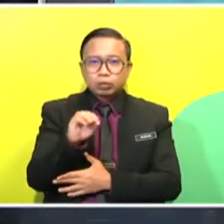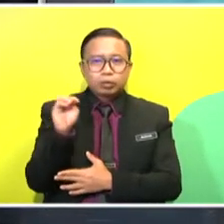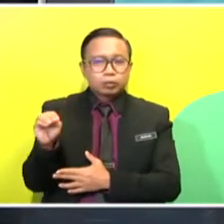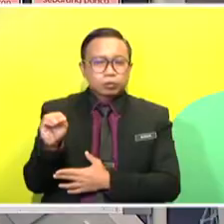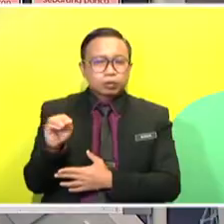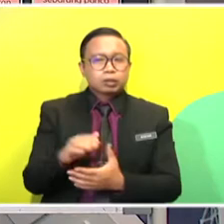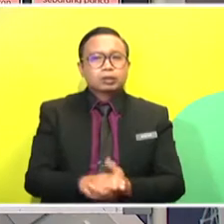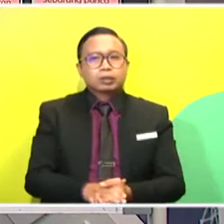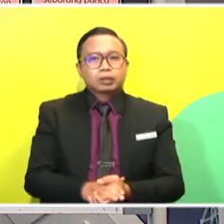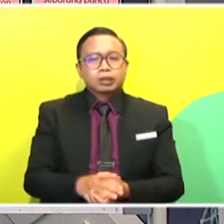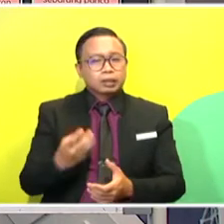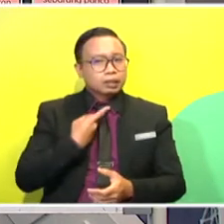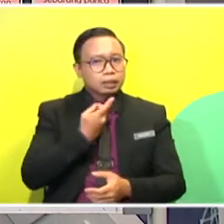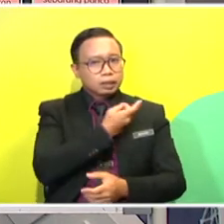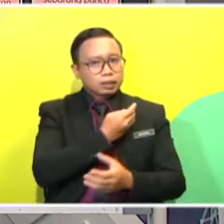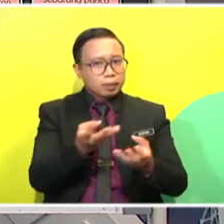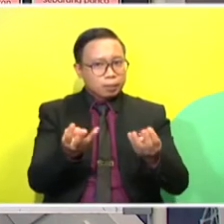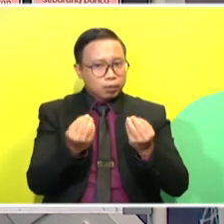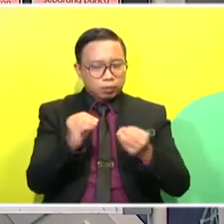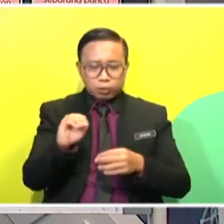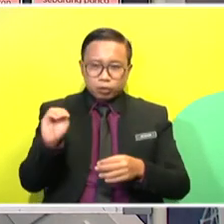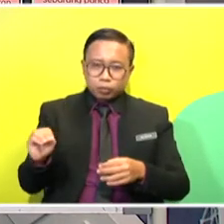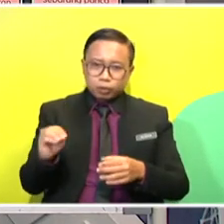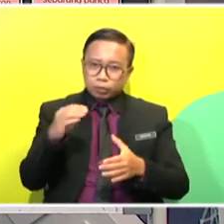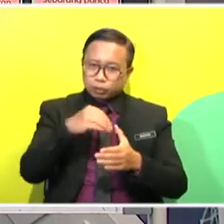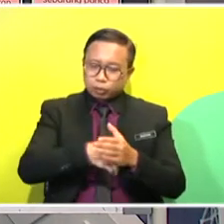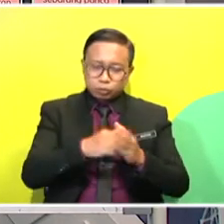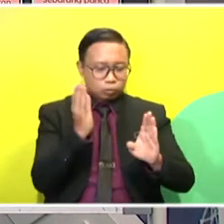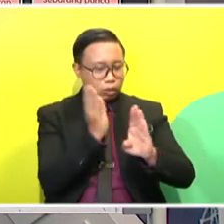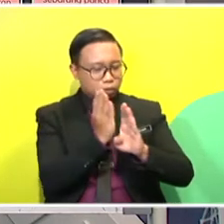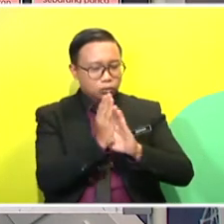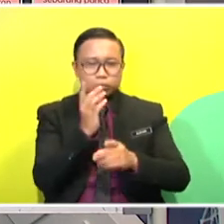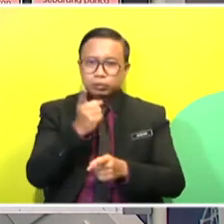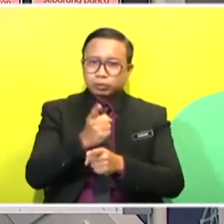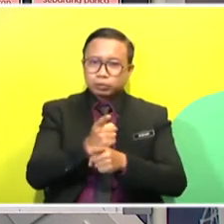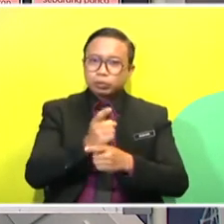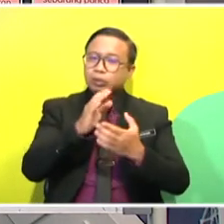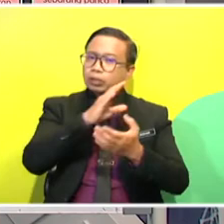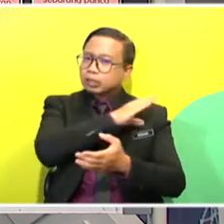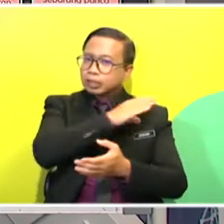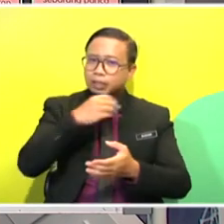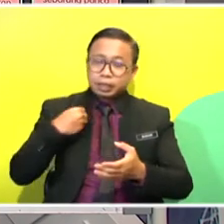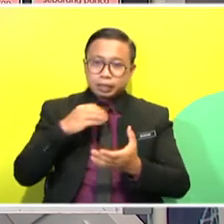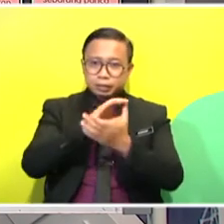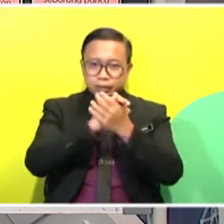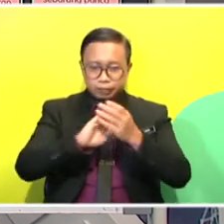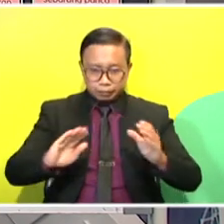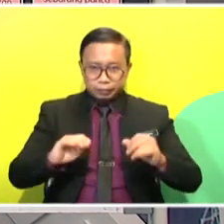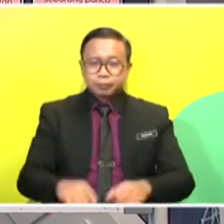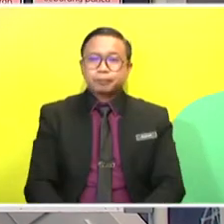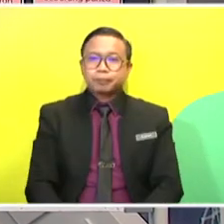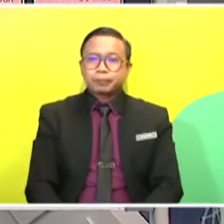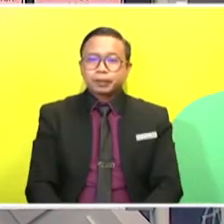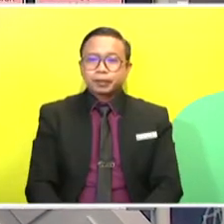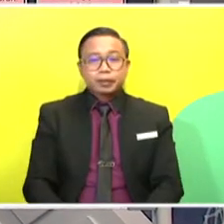direkodkan dan betul, kita nak pastikan semuanya masuk secara teratur dan selamat. Baiklah murid-murid di rumah, seronok nampaknya